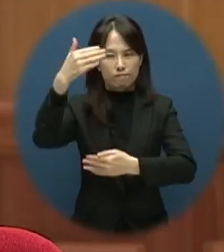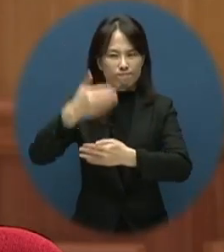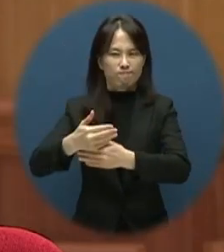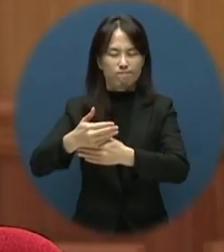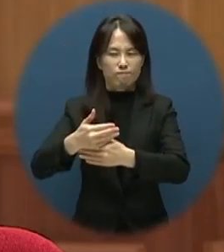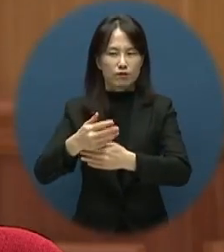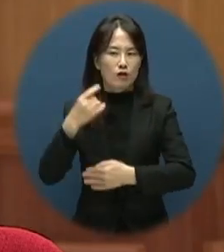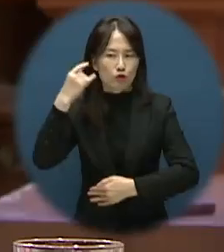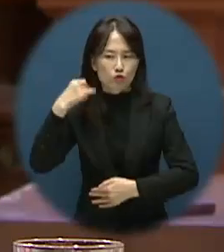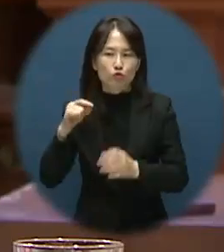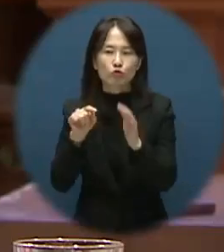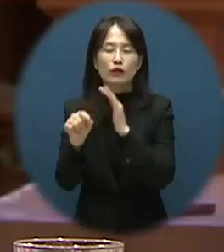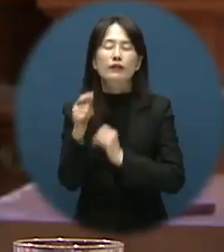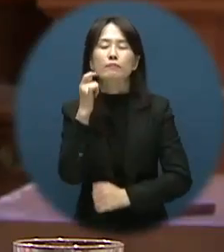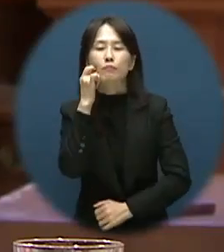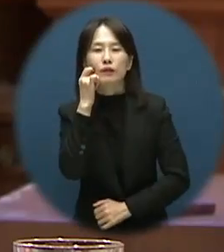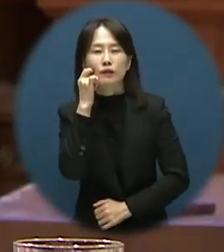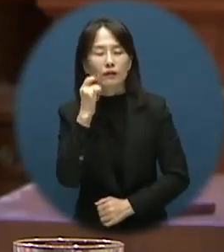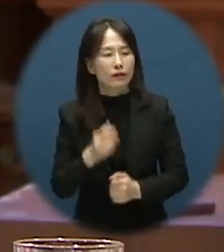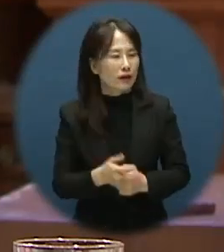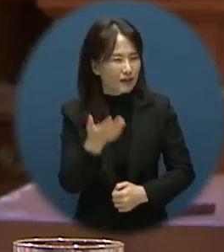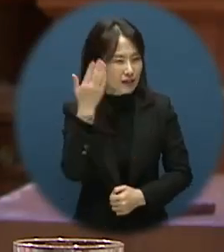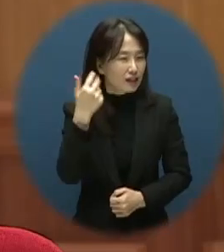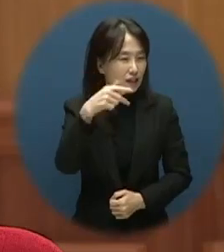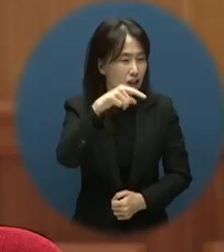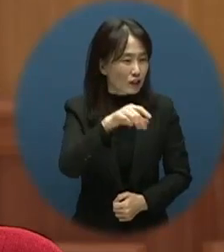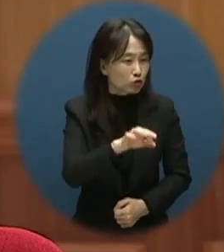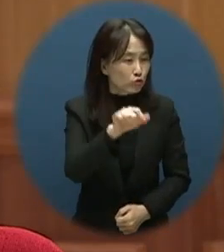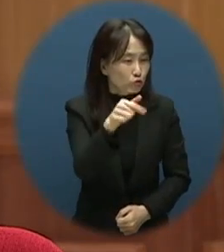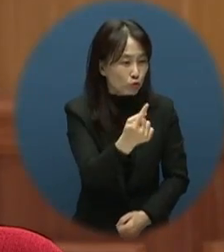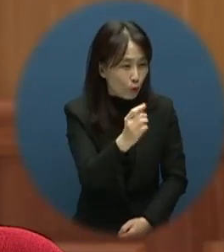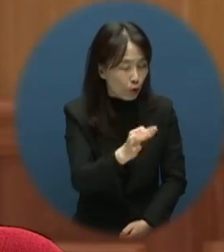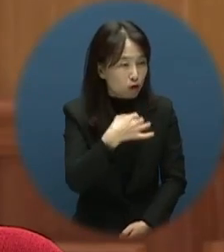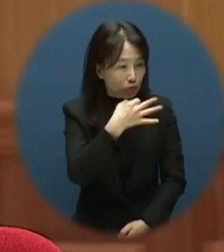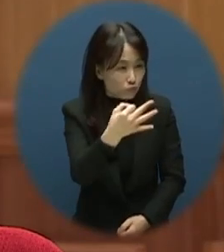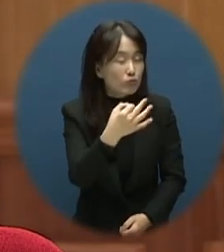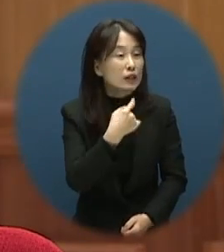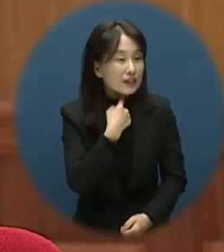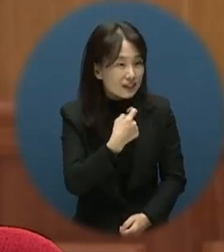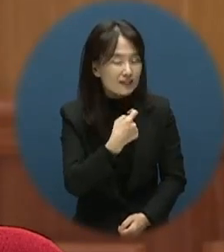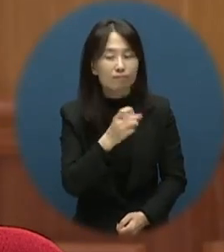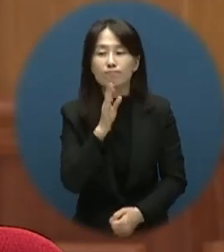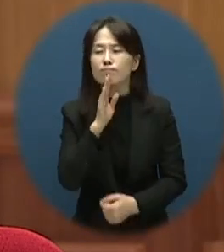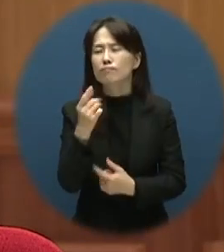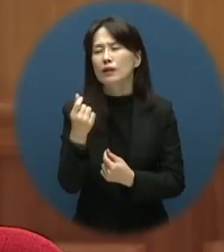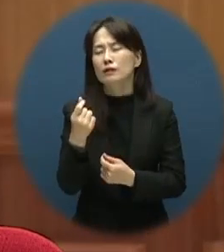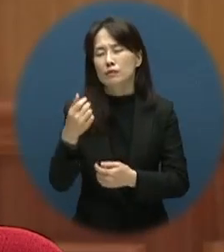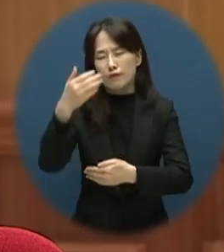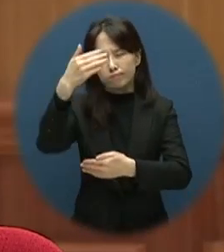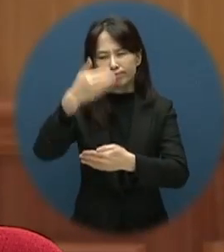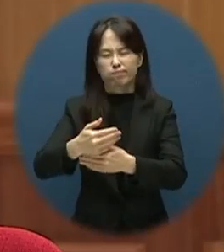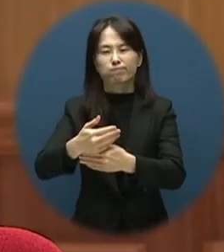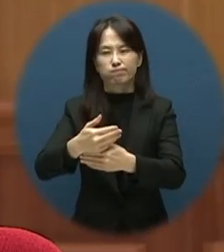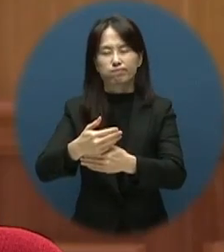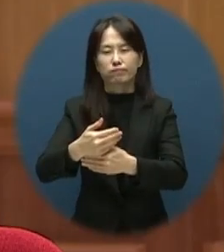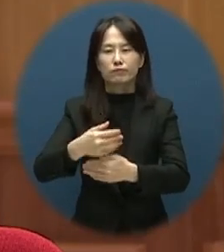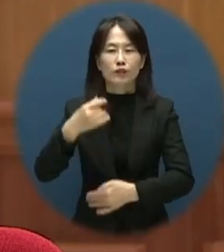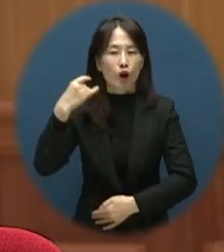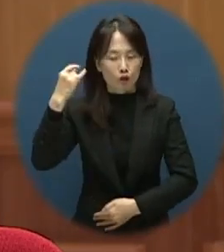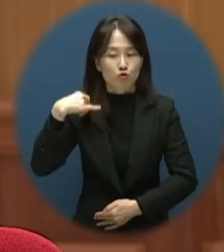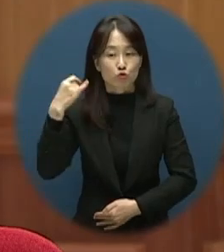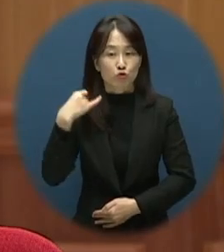가기는 어렵고, 그래서. 중공 시절이죠, 중공. 그때. 중공. 그렇죠. 그렇죠. 되게 폐쇄적이었던 맞아요. 시설이